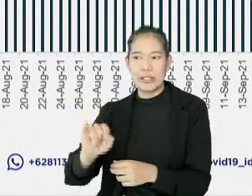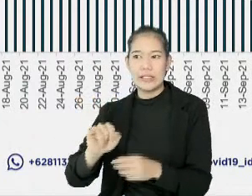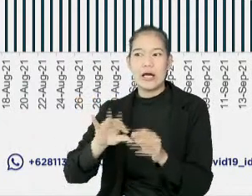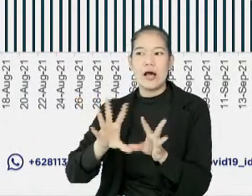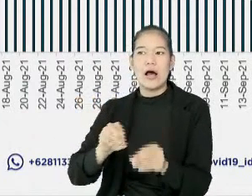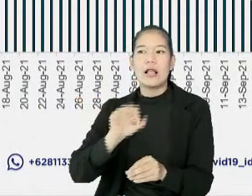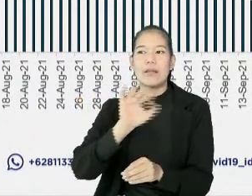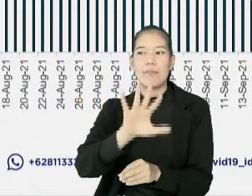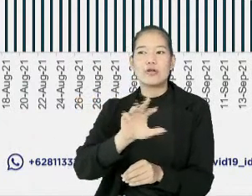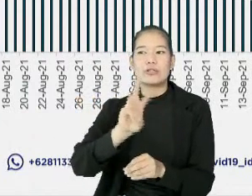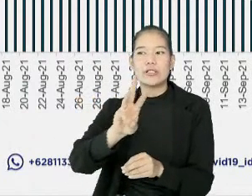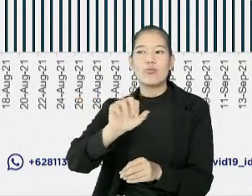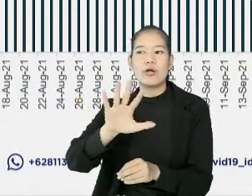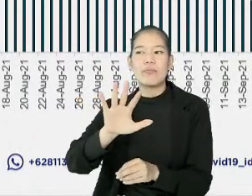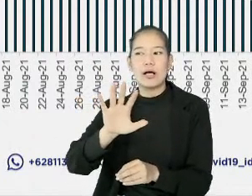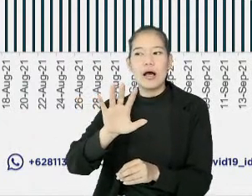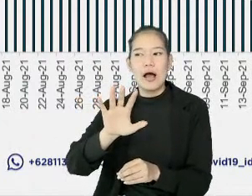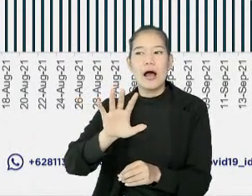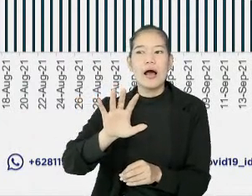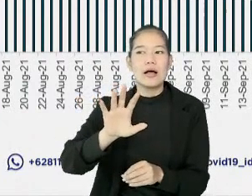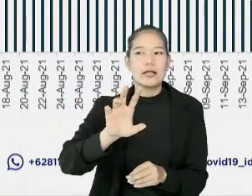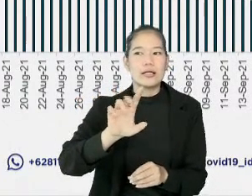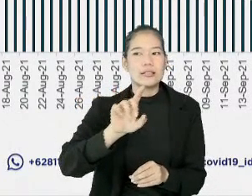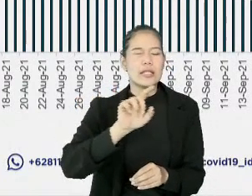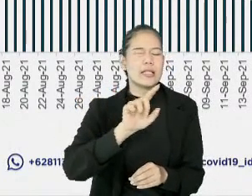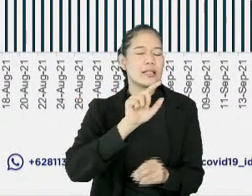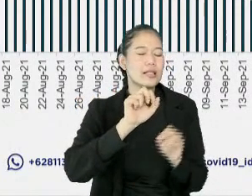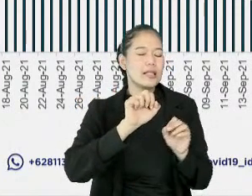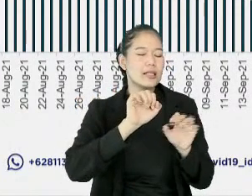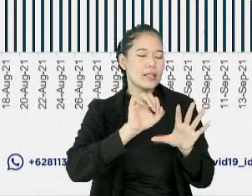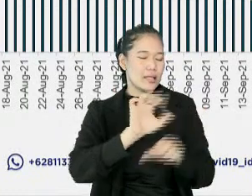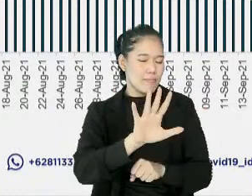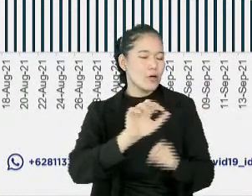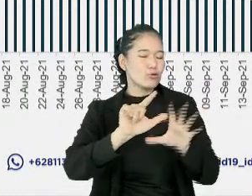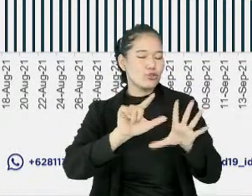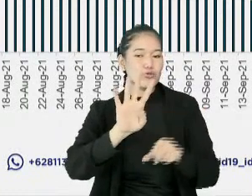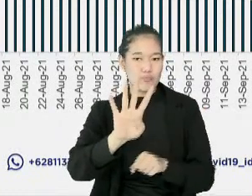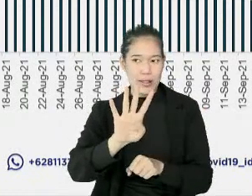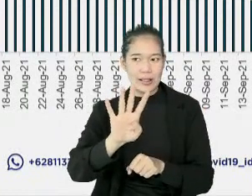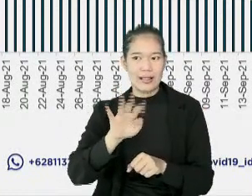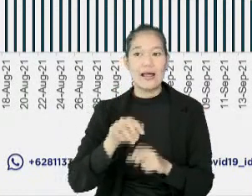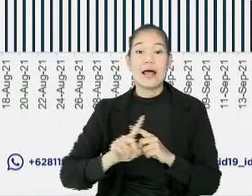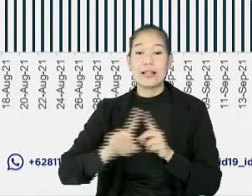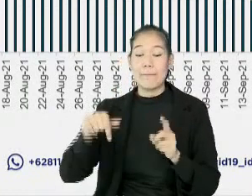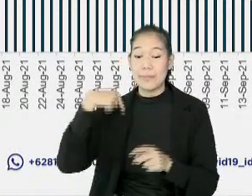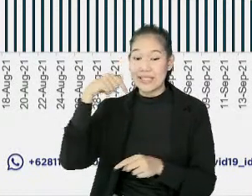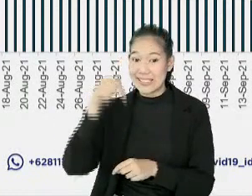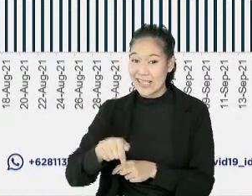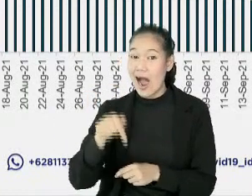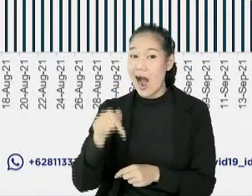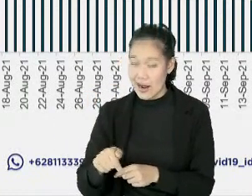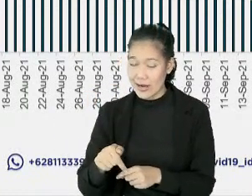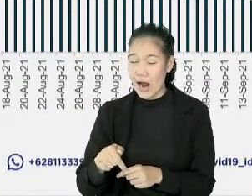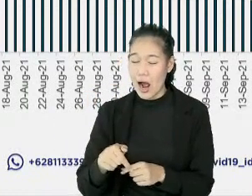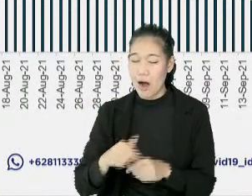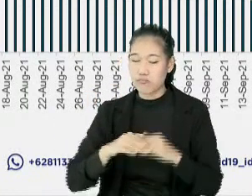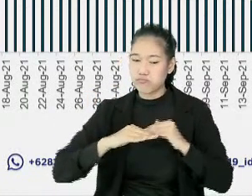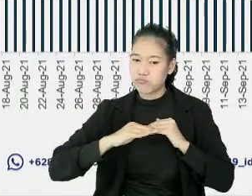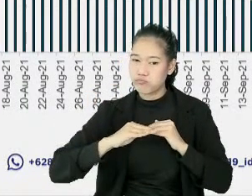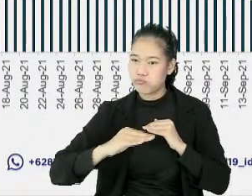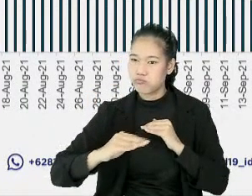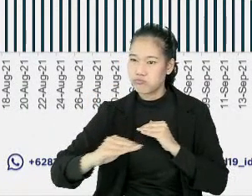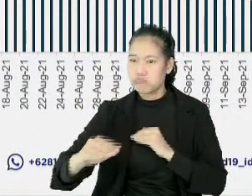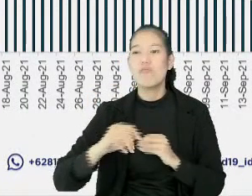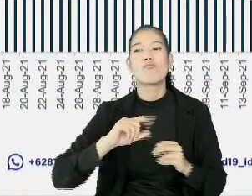574 ribu kasus Nah kalau kita lihat sekarang konsisten dokter Lula berakhir Juli terus